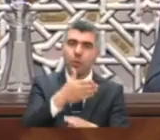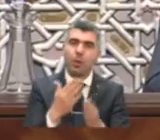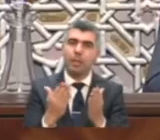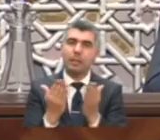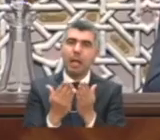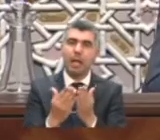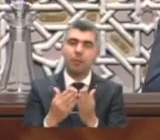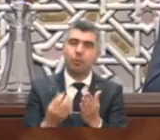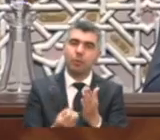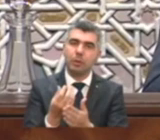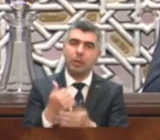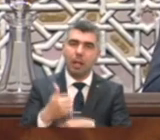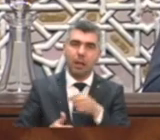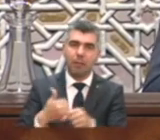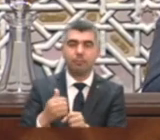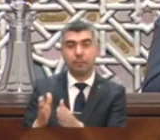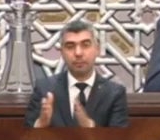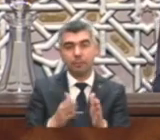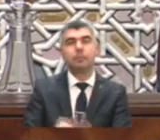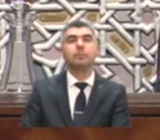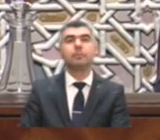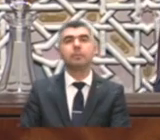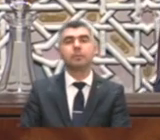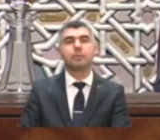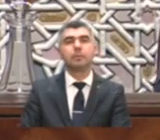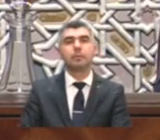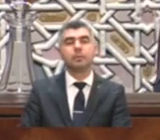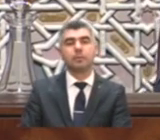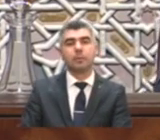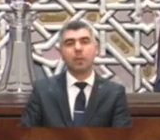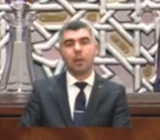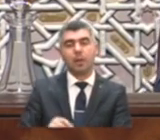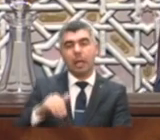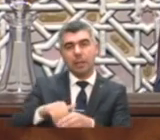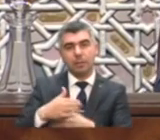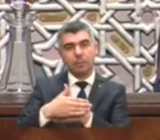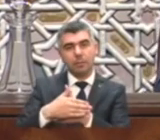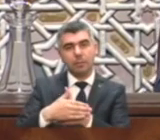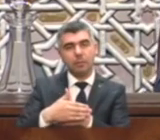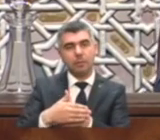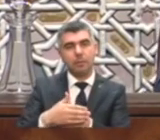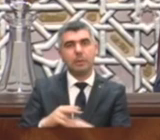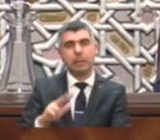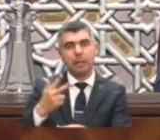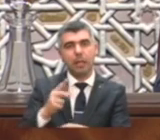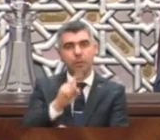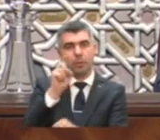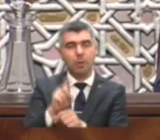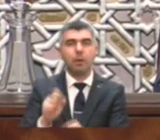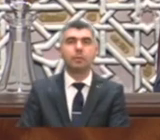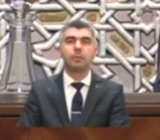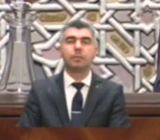وشكرا. شكرا. الكلمة للمتحدث الثالث عن فريق التجمع الوطني للأحرار، تفضلوا السيد النائب المحترم.